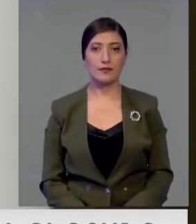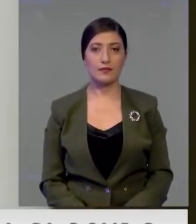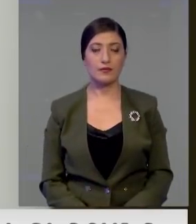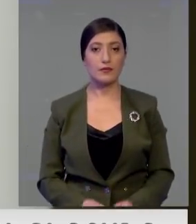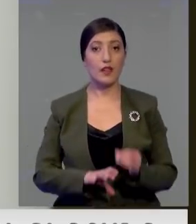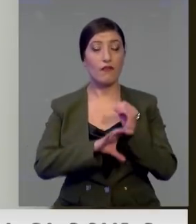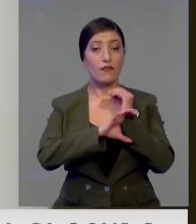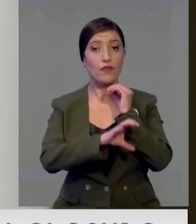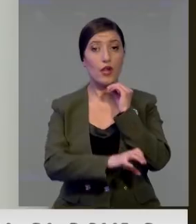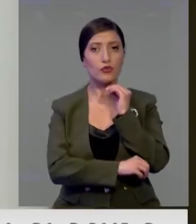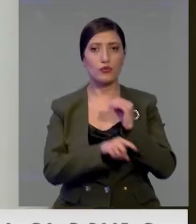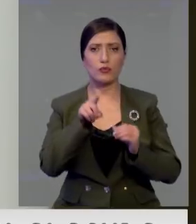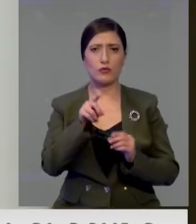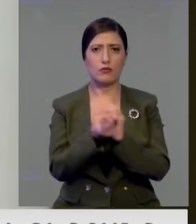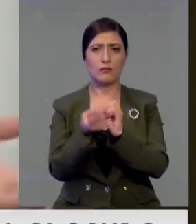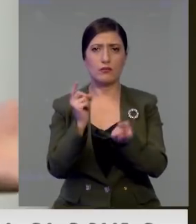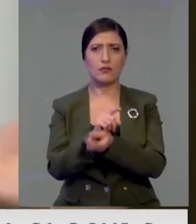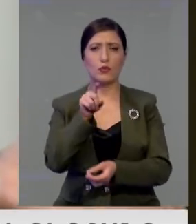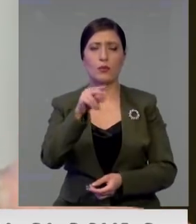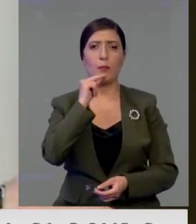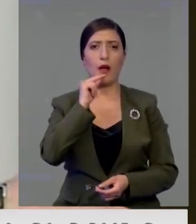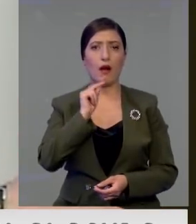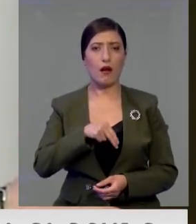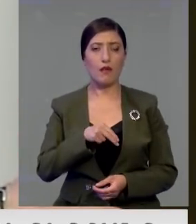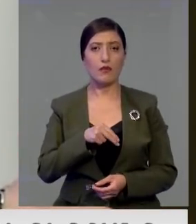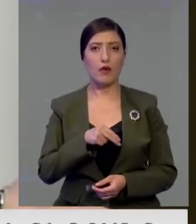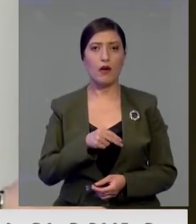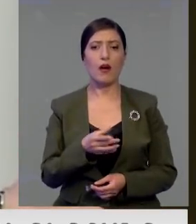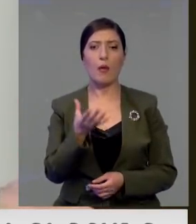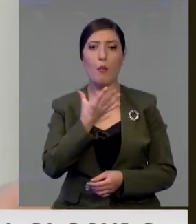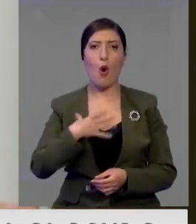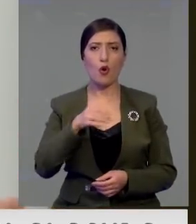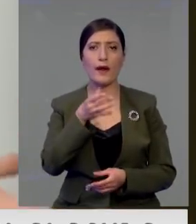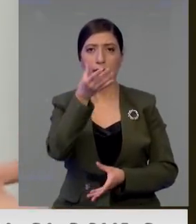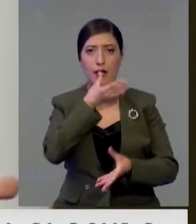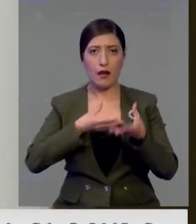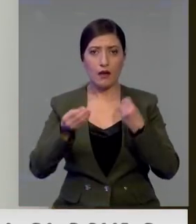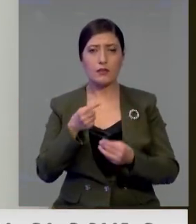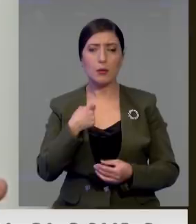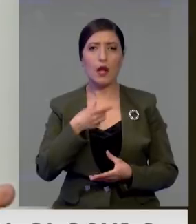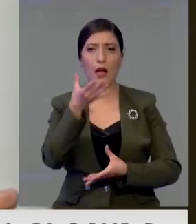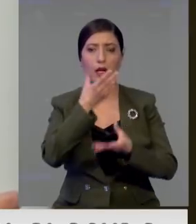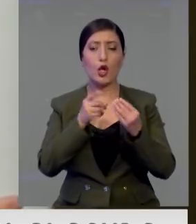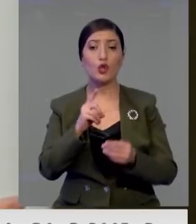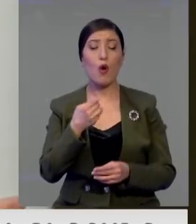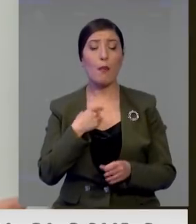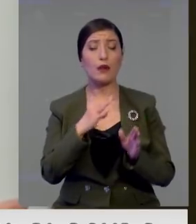Վերջում էլ դու ես մեղավոր դուրս գալիս, ասում ես, դե բոլորին կեղծ է, ինձ էլ է կեղծ, այդ խեք ինձ իմ վրա